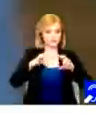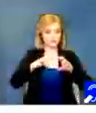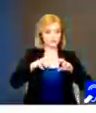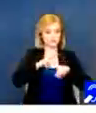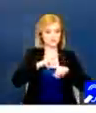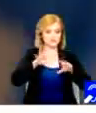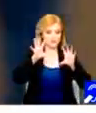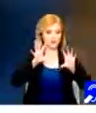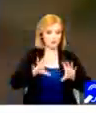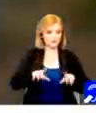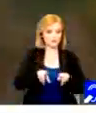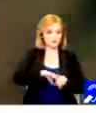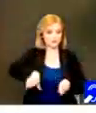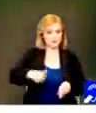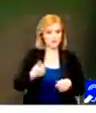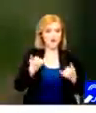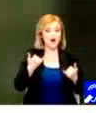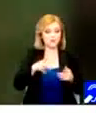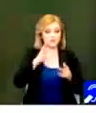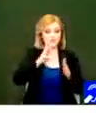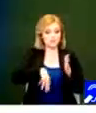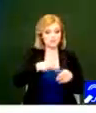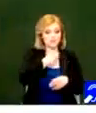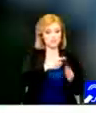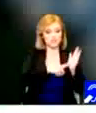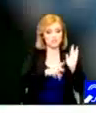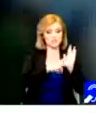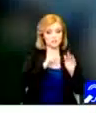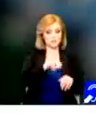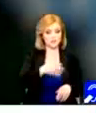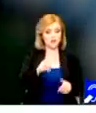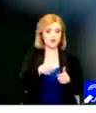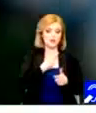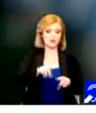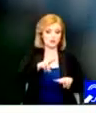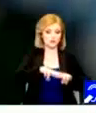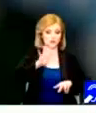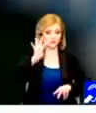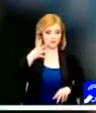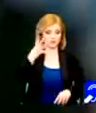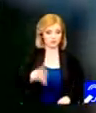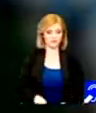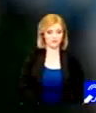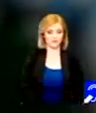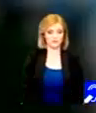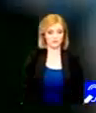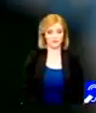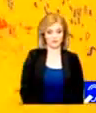va fi găsit vinovat, riscă o amendă de până la 67.000 de lei sau închisoare de la 4 ani.